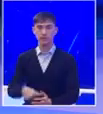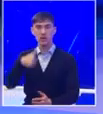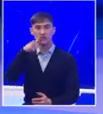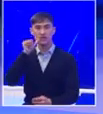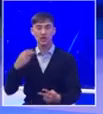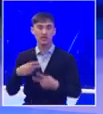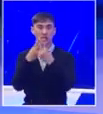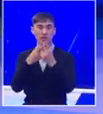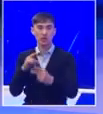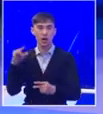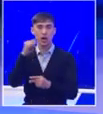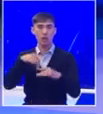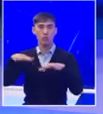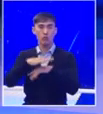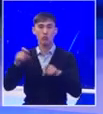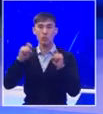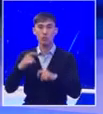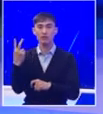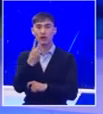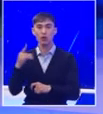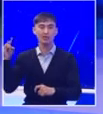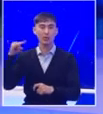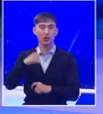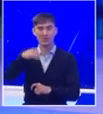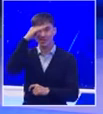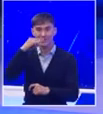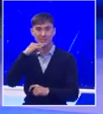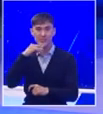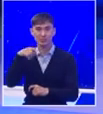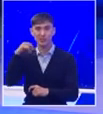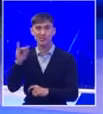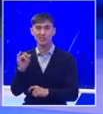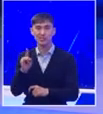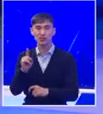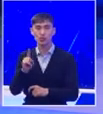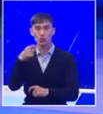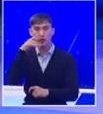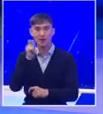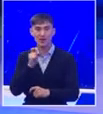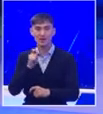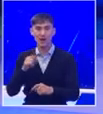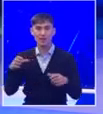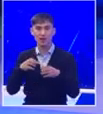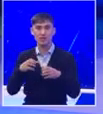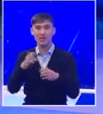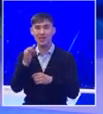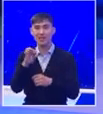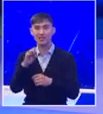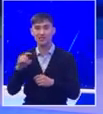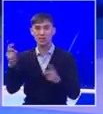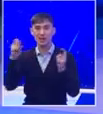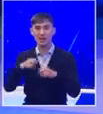Вчера в столичный аэропорт прибыл второй самолет с казахстанцами из Украины. Эвакуационный рейс авиакомпании «Эйр Астана» прилетел из